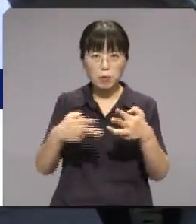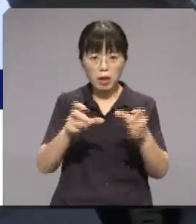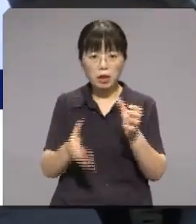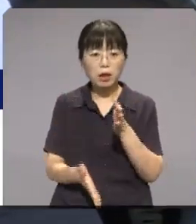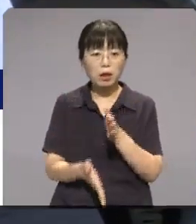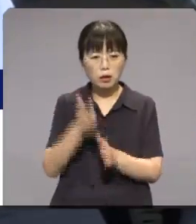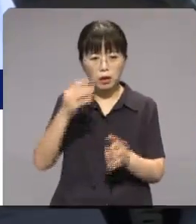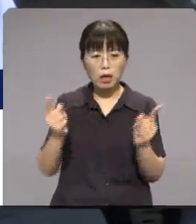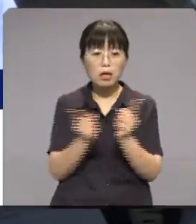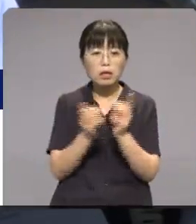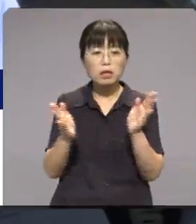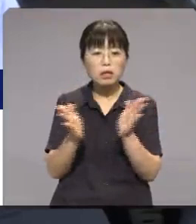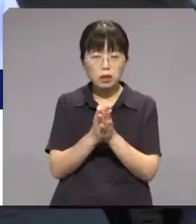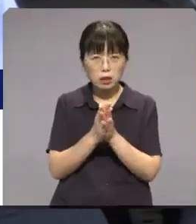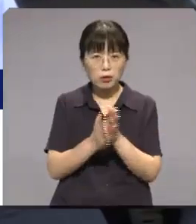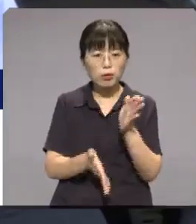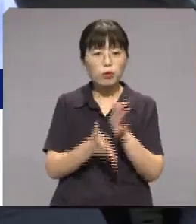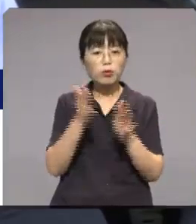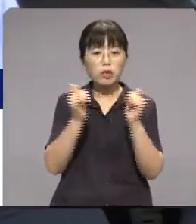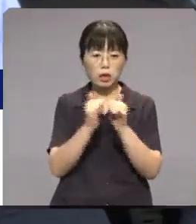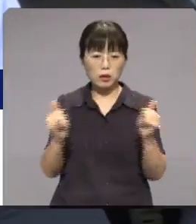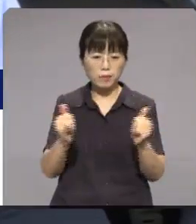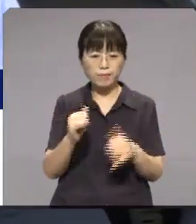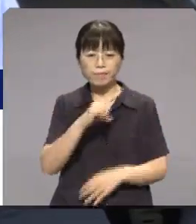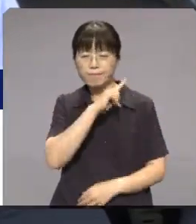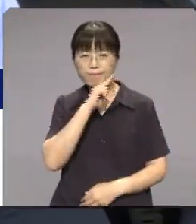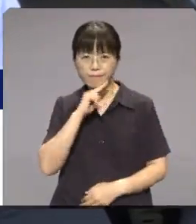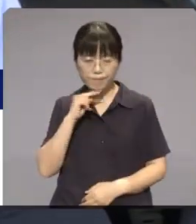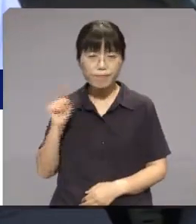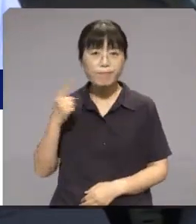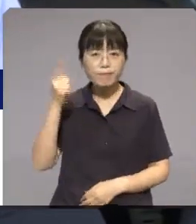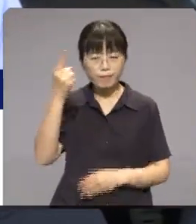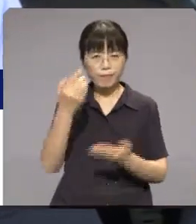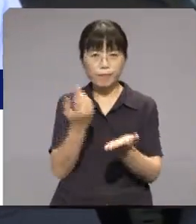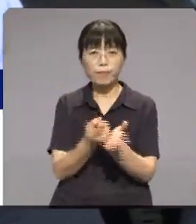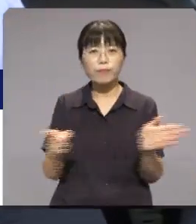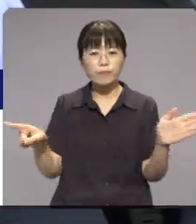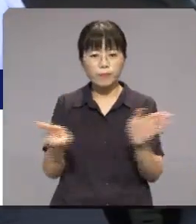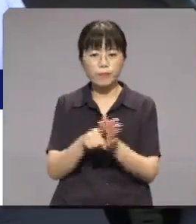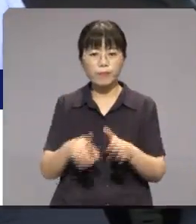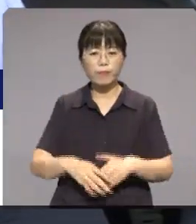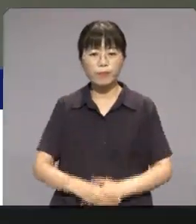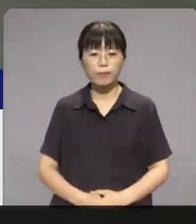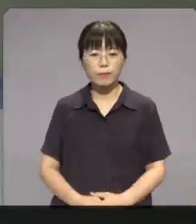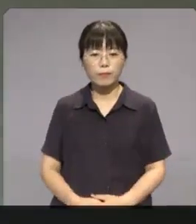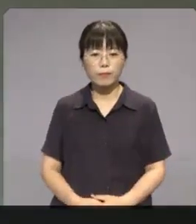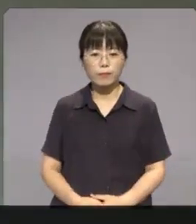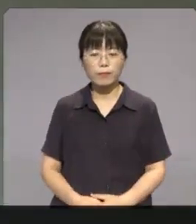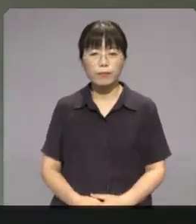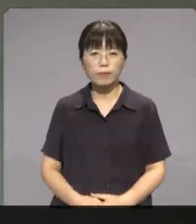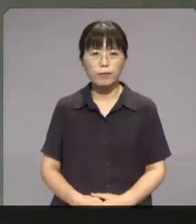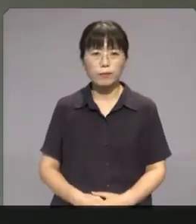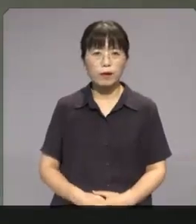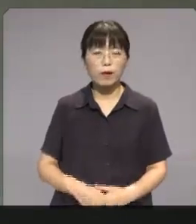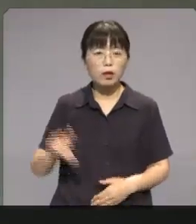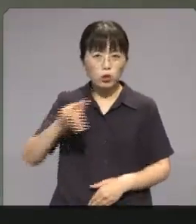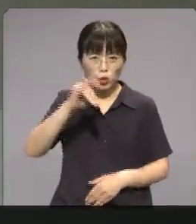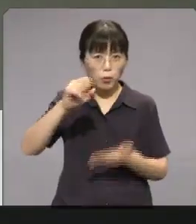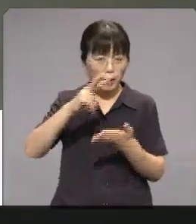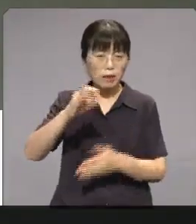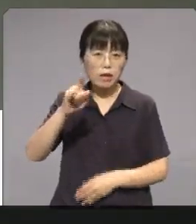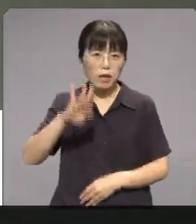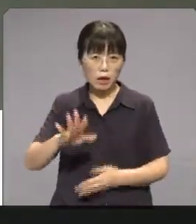때문에 저희 성남시에서 직접적으로 시민들에게 좀더 편의성을 많이 높여드리기 위해서 드론 배송은